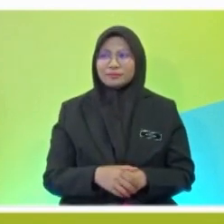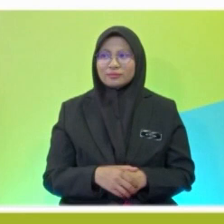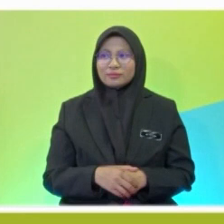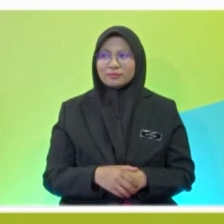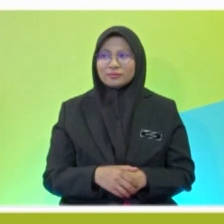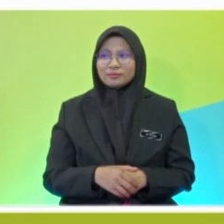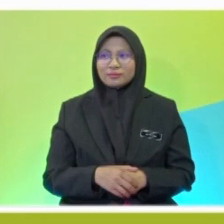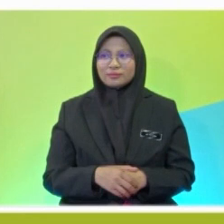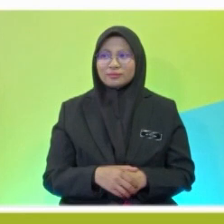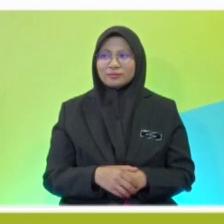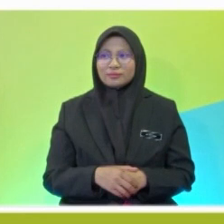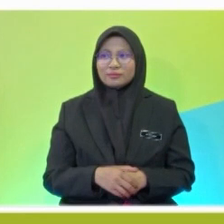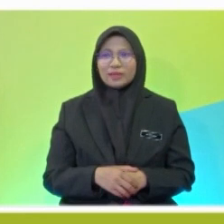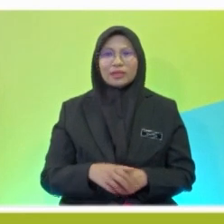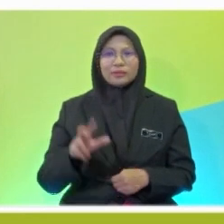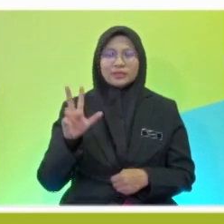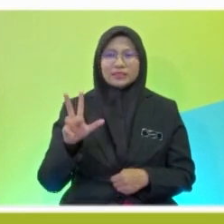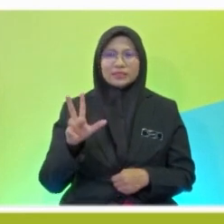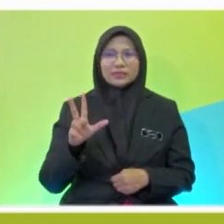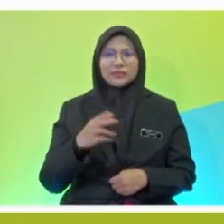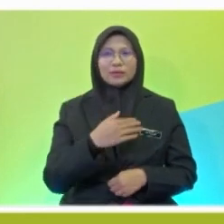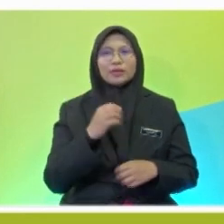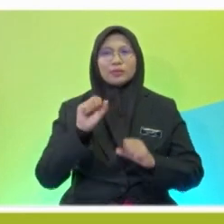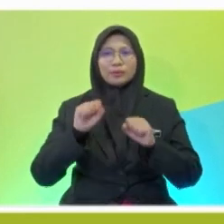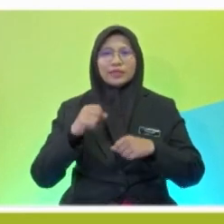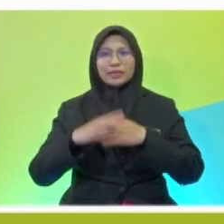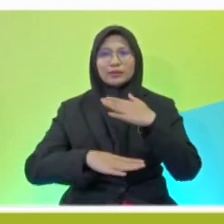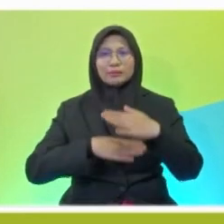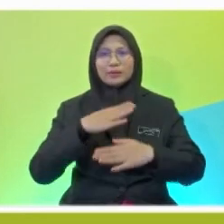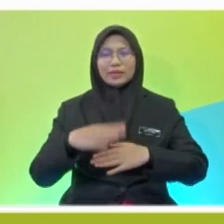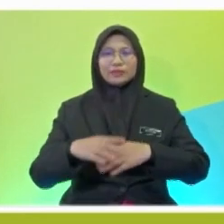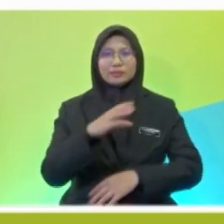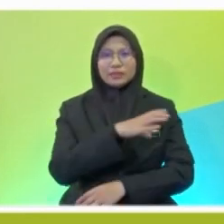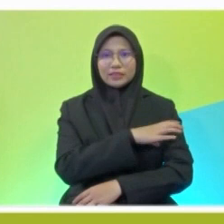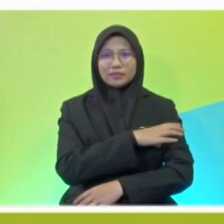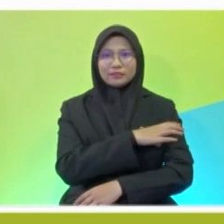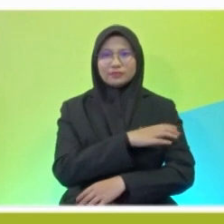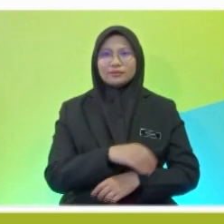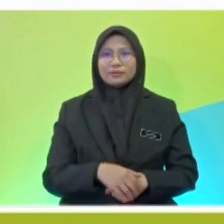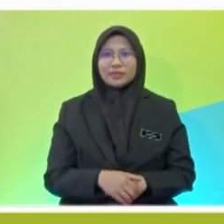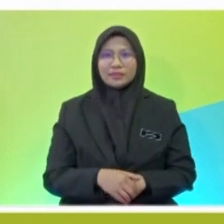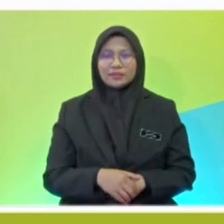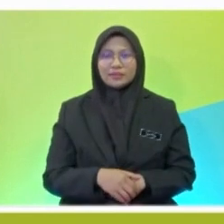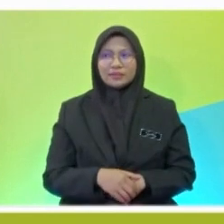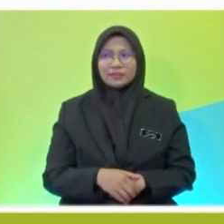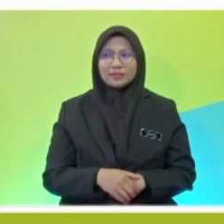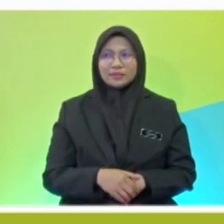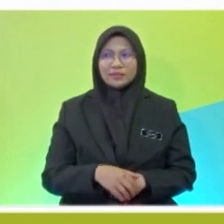tadi itu membalut ya di atas siku untuk mendapatkan bacaan yang tepat Oke langkah yang ketiga